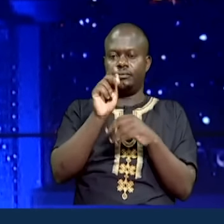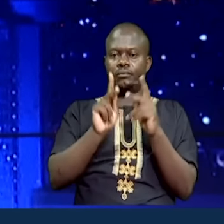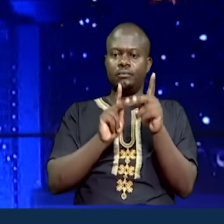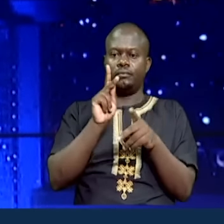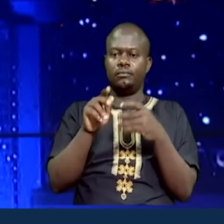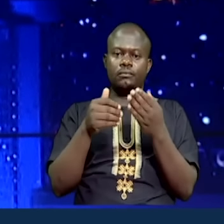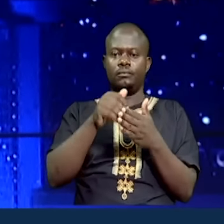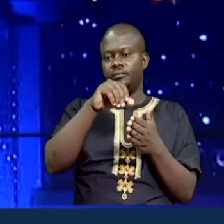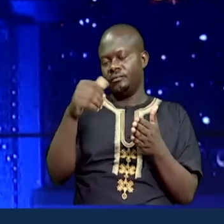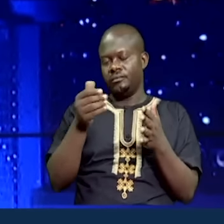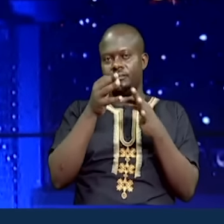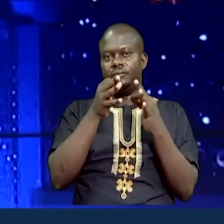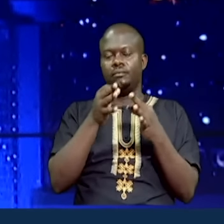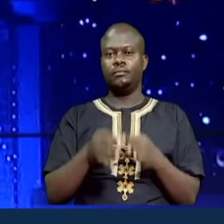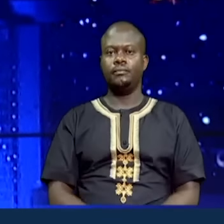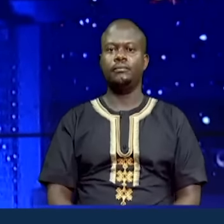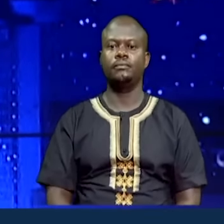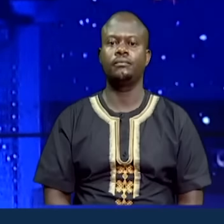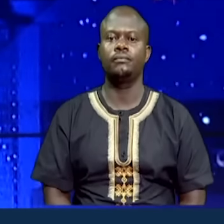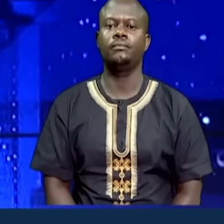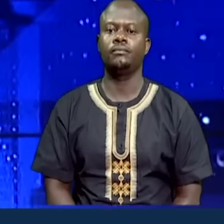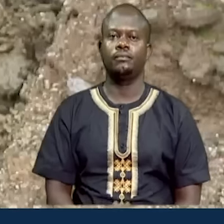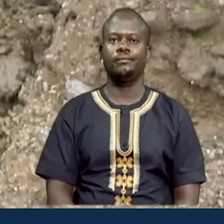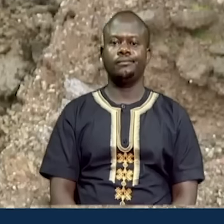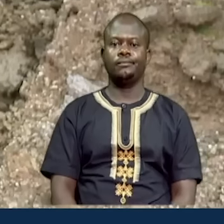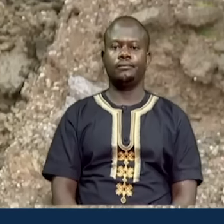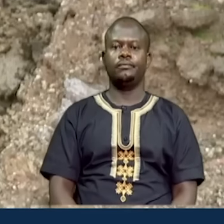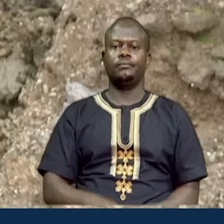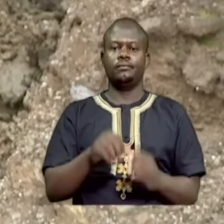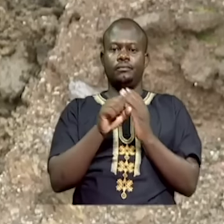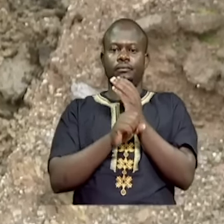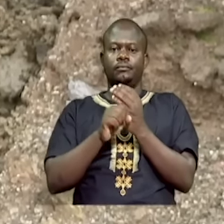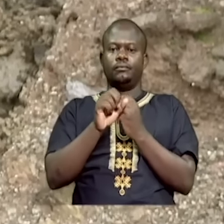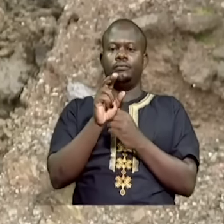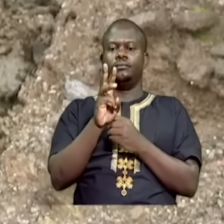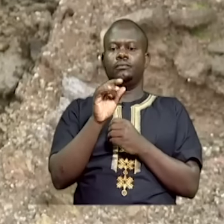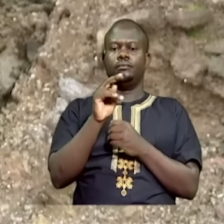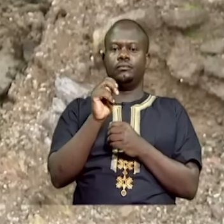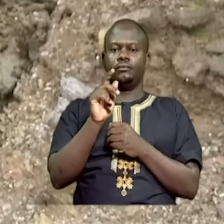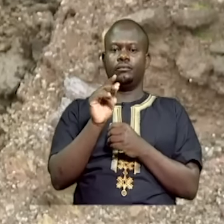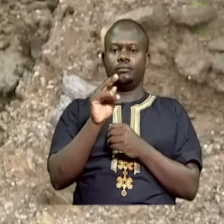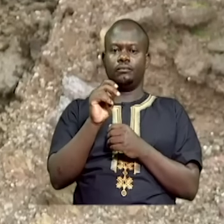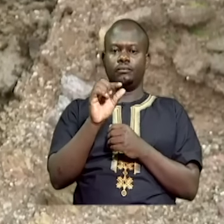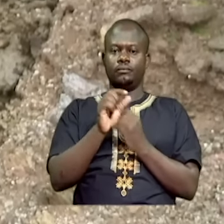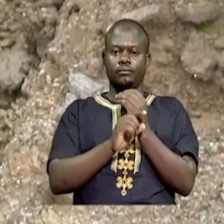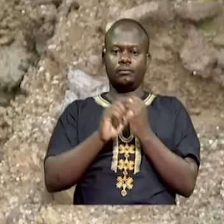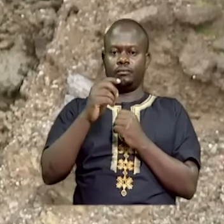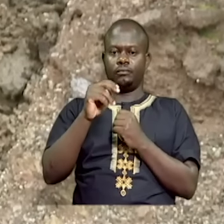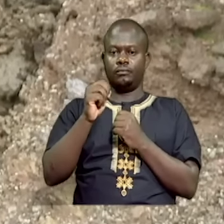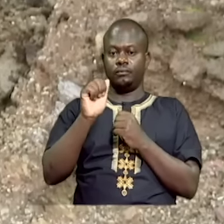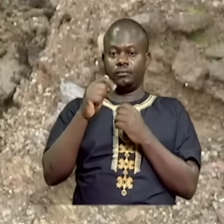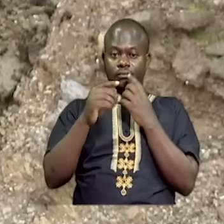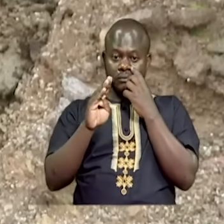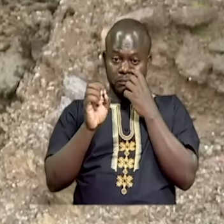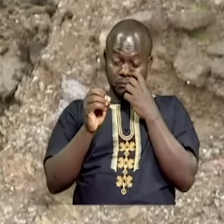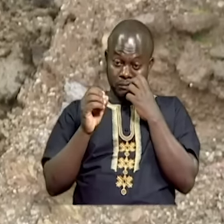Ibindi kuri iyi nkuru na Jean Pierre Ndagijimana. Mu murenge wa Uwinkingi ni mu karere ka Nyamagabe. Aha turi ni